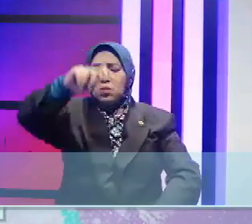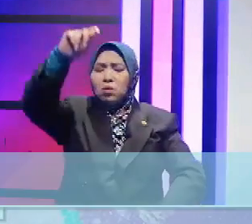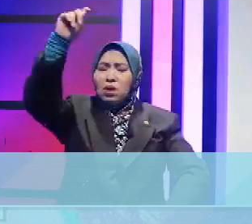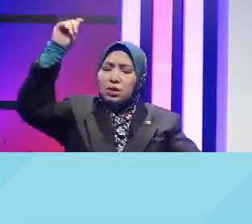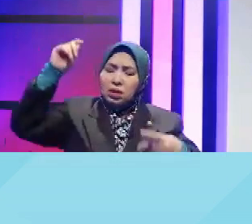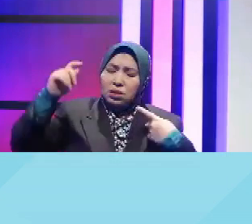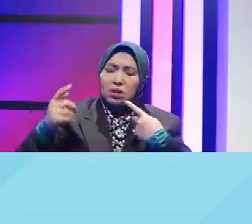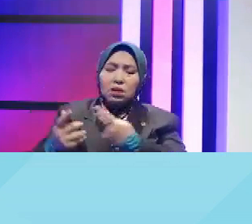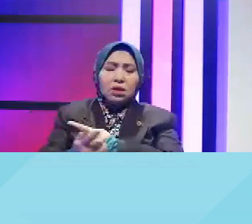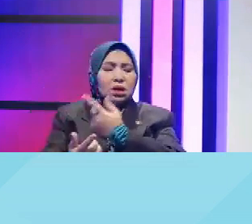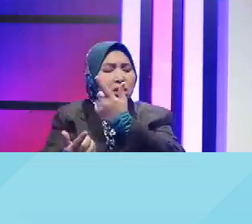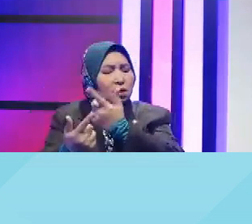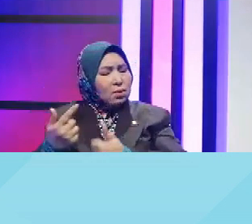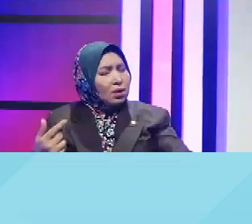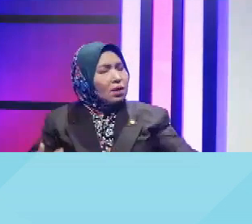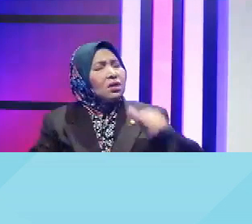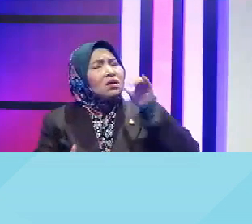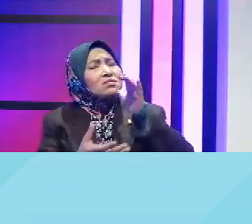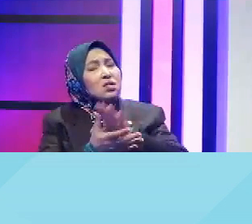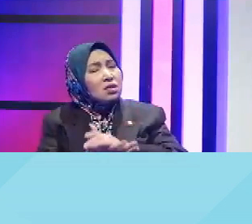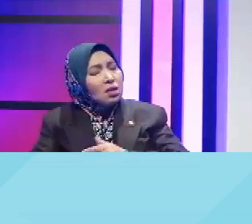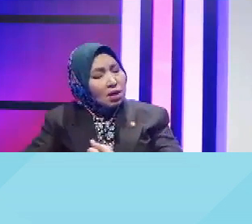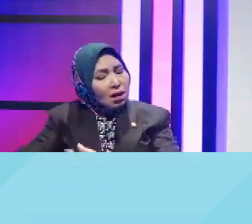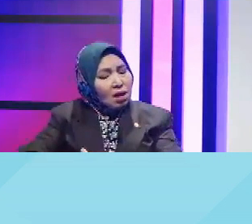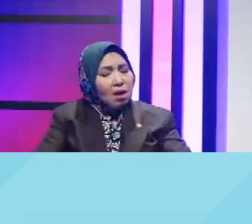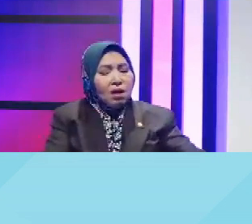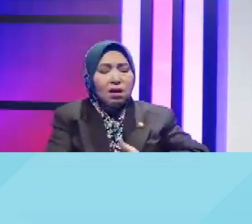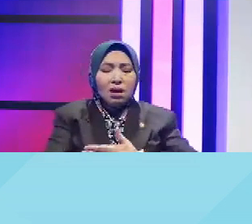ولا ولدا.